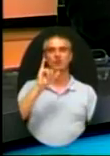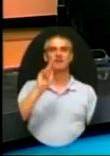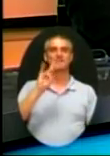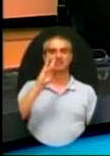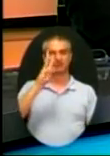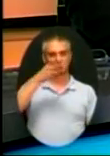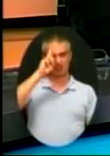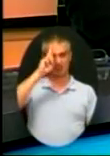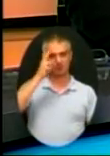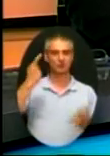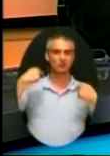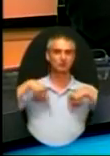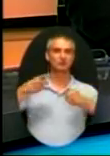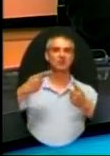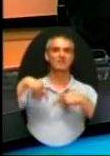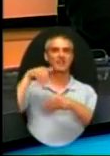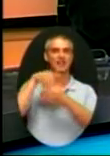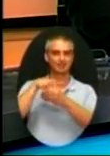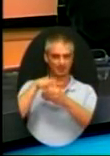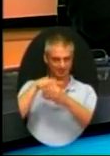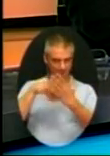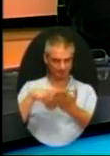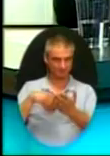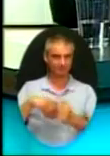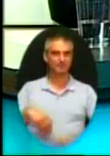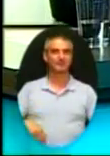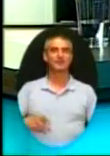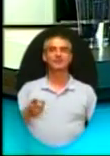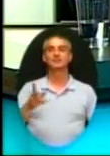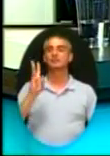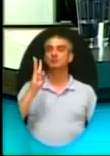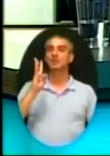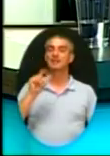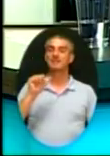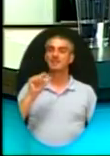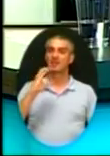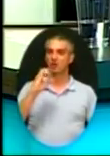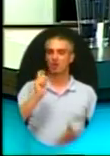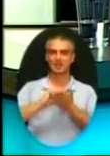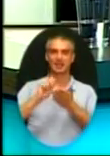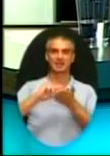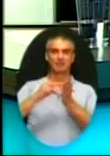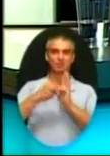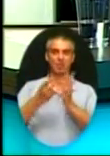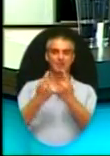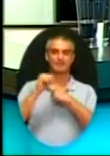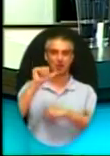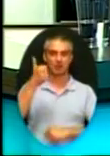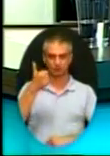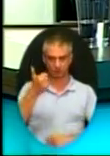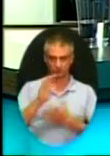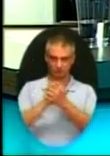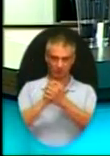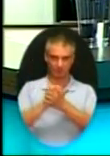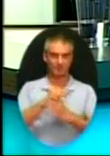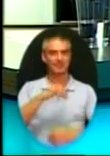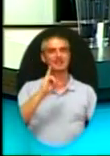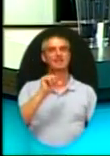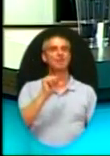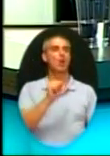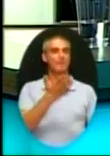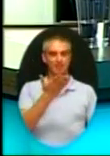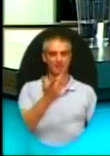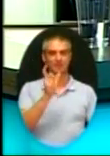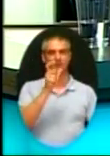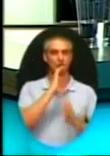קיש מהליכוד, יושב ראש ועדת הפנים, שלום לך. שירית אביטן כהן, כתבת פוליטית במקור ראשון, שלום לך. ויריב